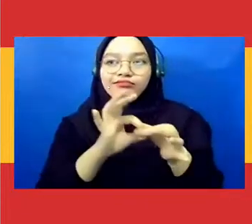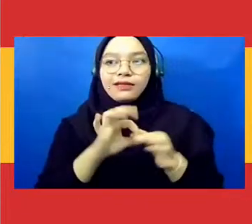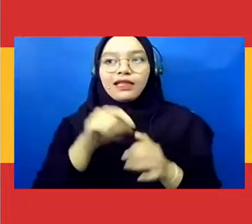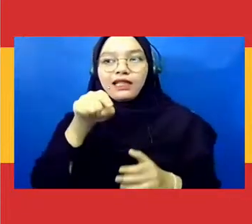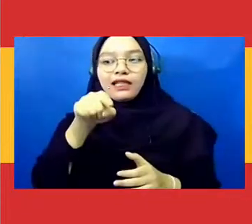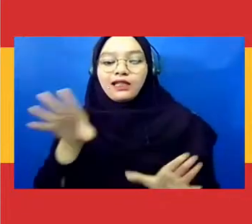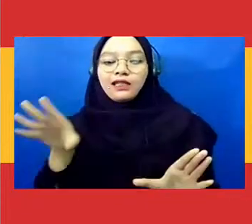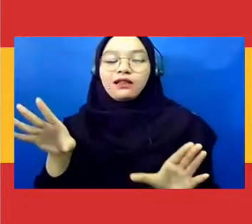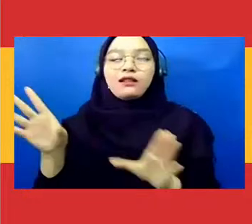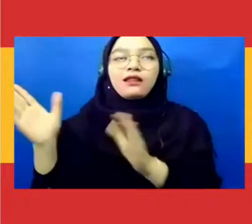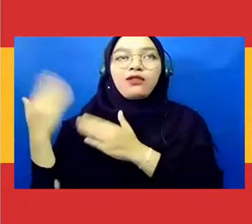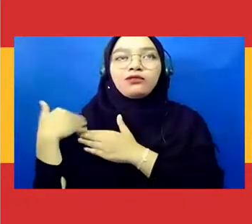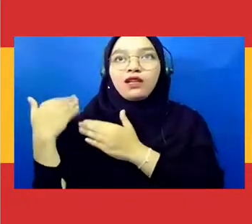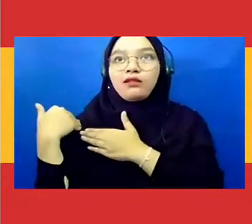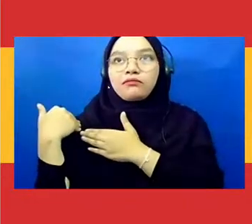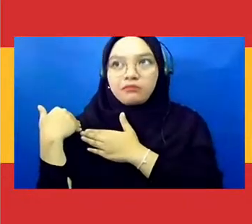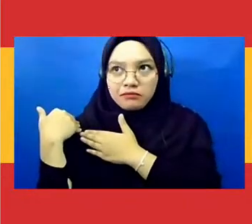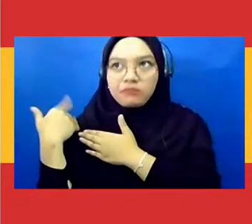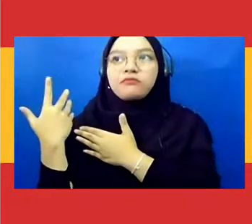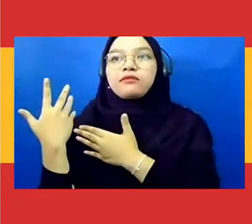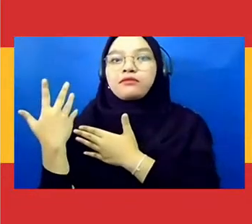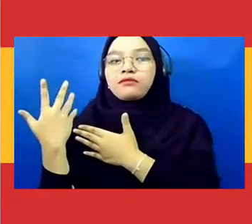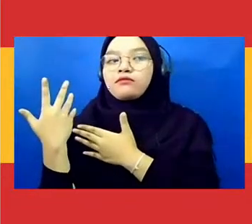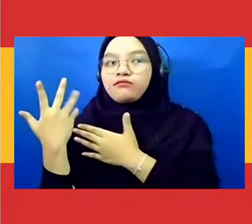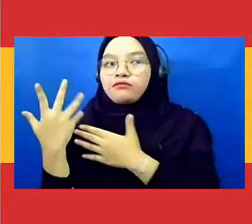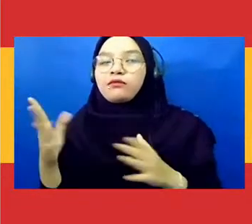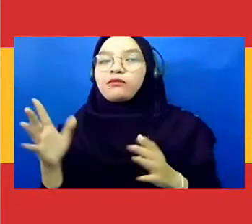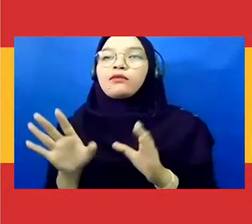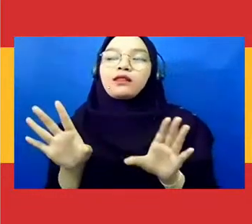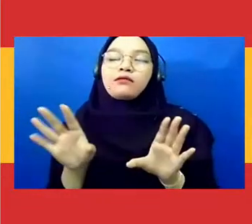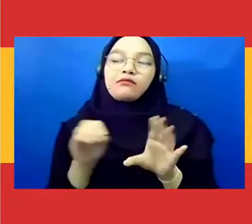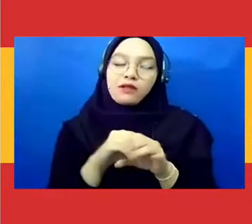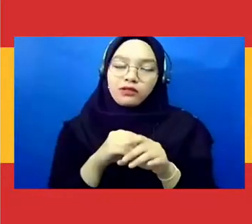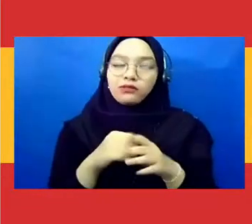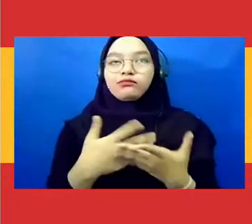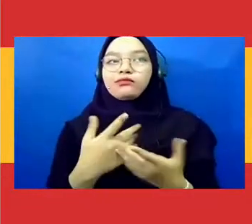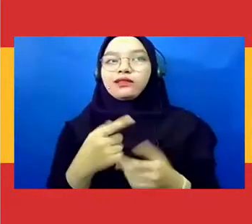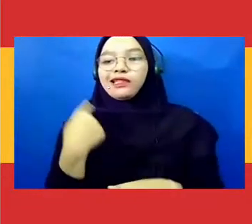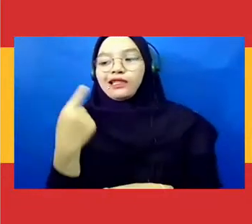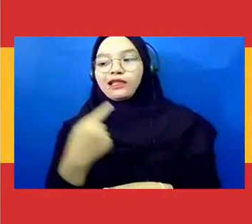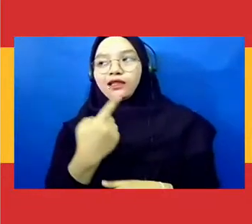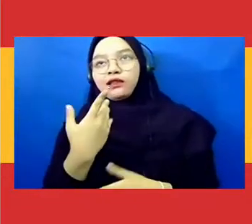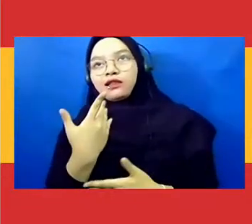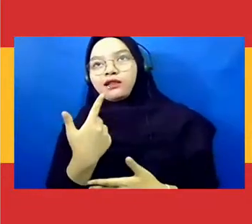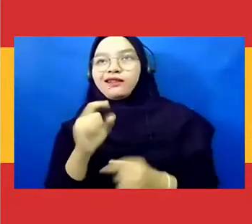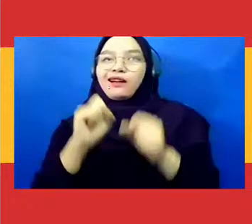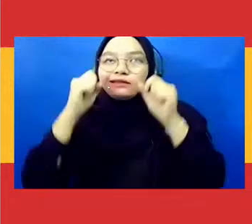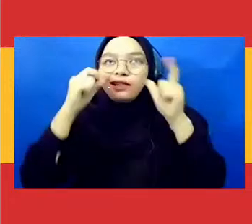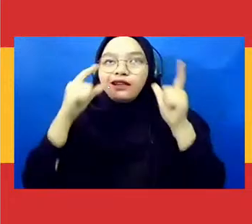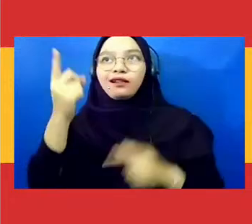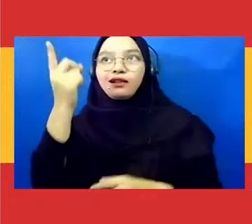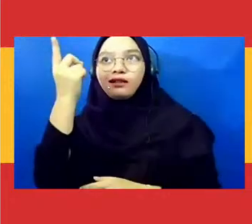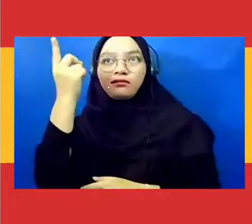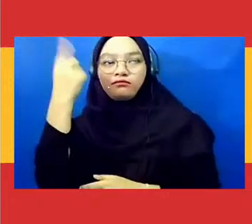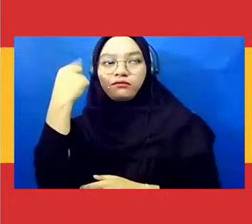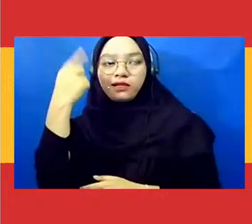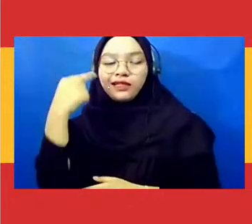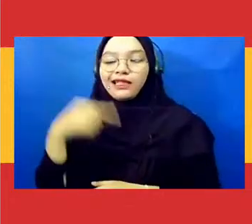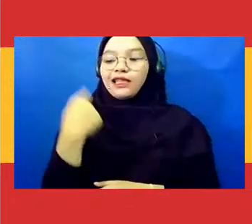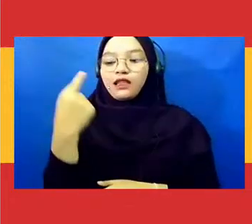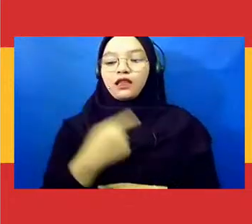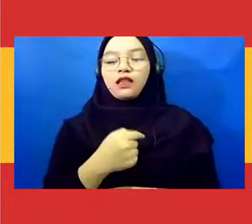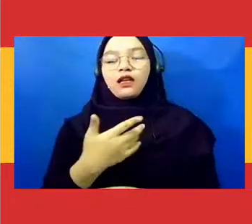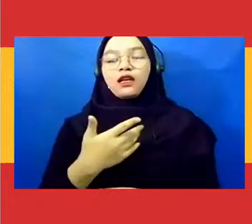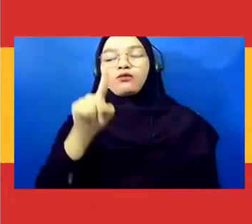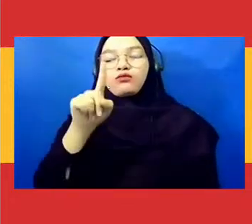jawab tidak saja pada government-nya. Kita membutuhkan good and clean governance, juga